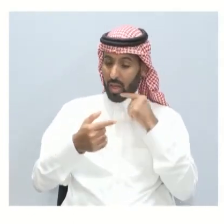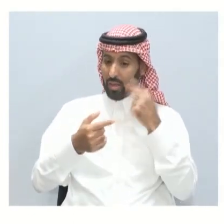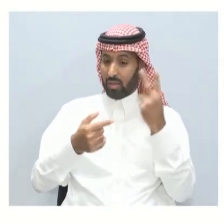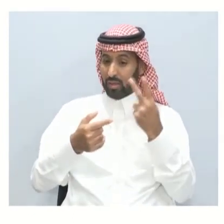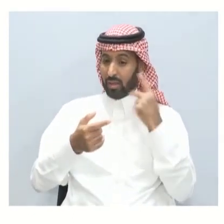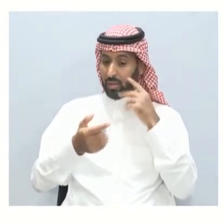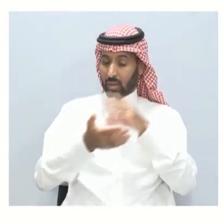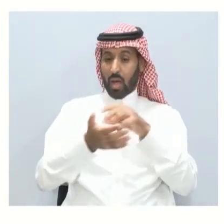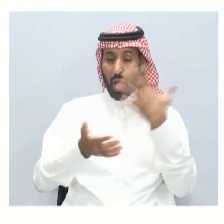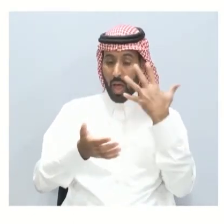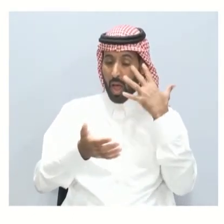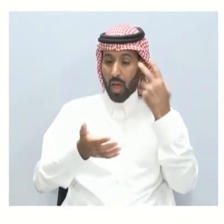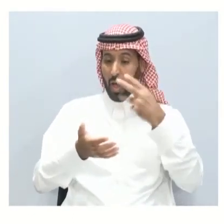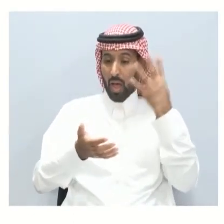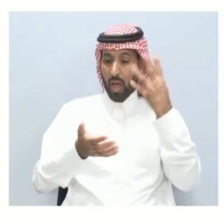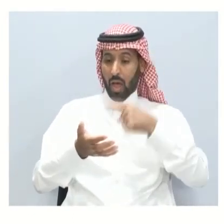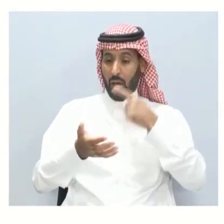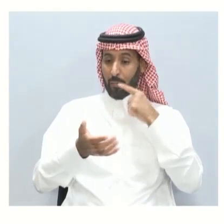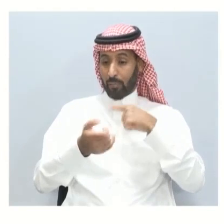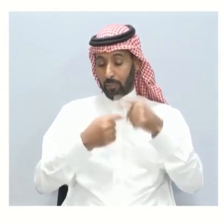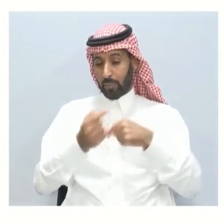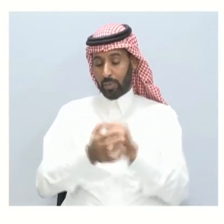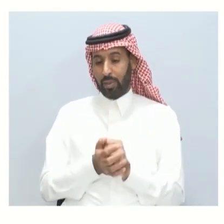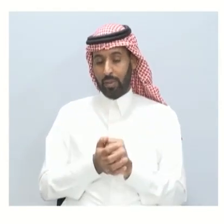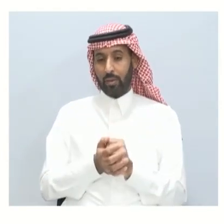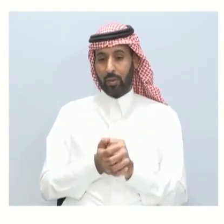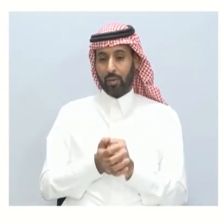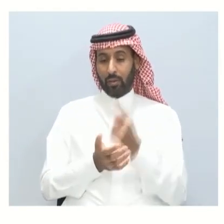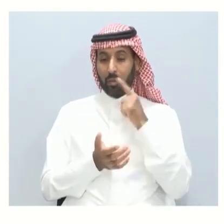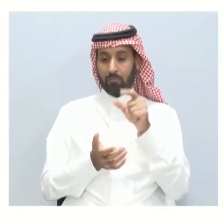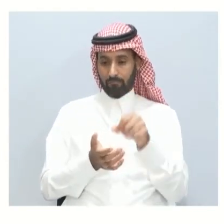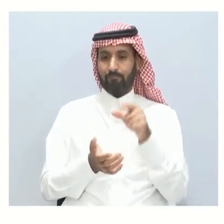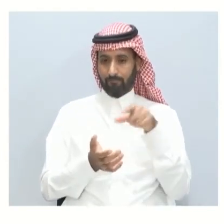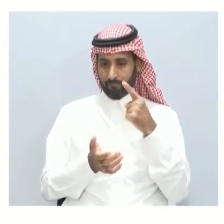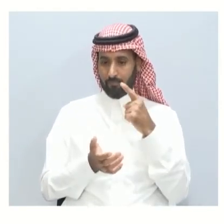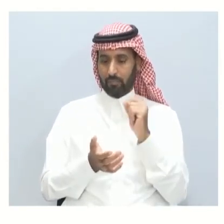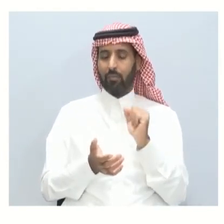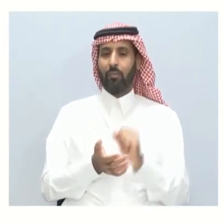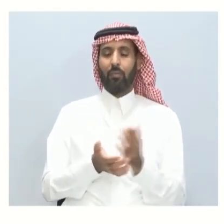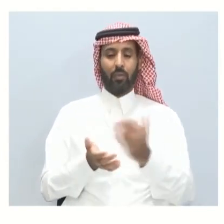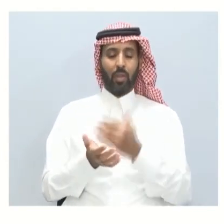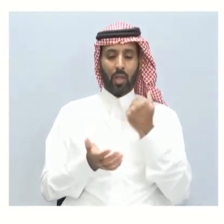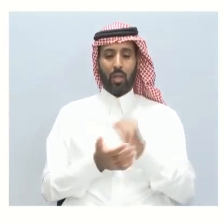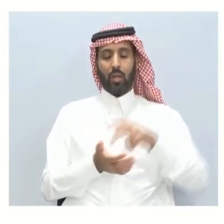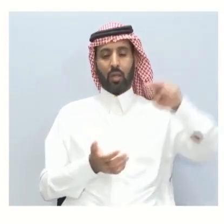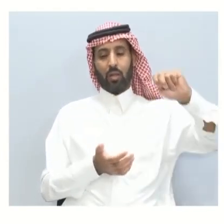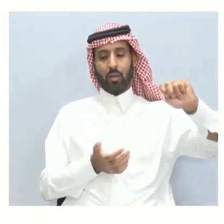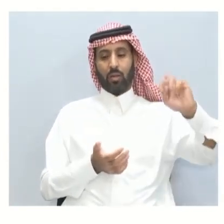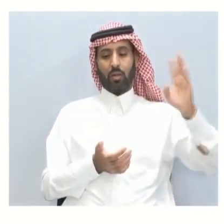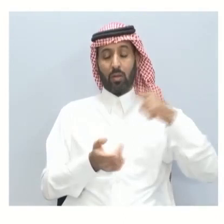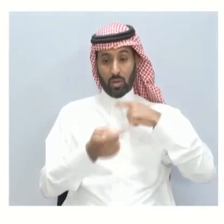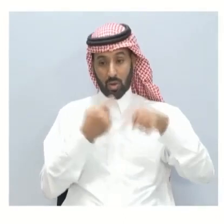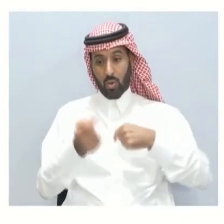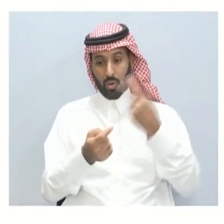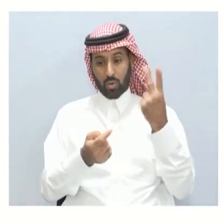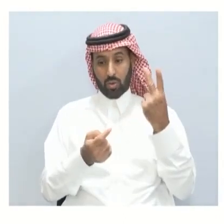الثانيه في المجموعه الرابعه عشر او نسميها الرابعه ام لا ستجدها النون نعم بالنسبه للنيتروجين في